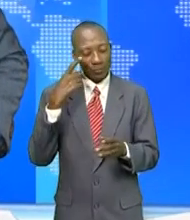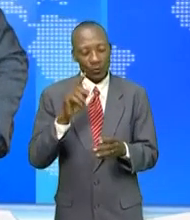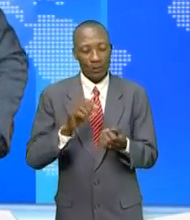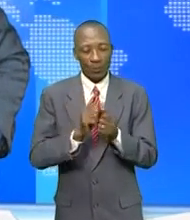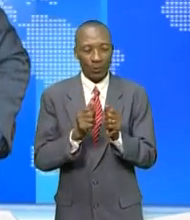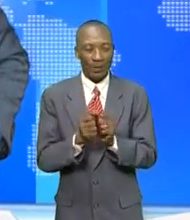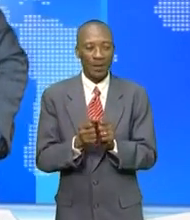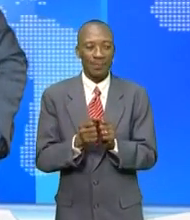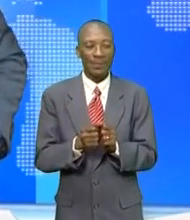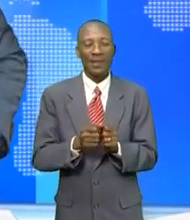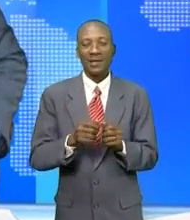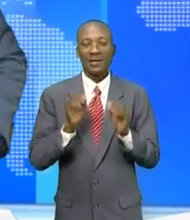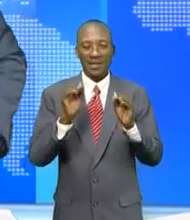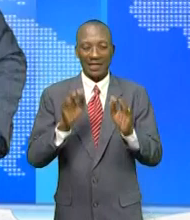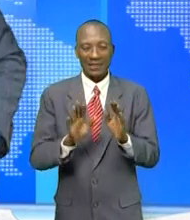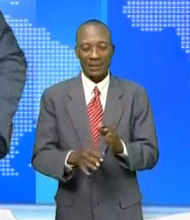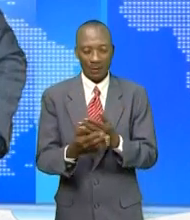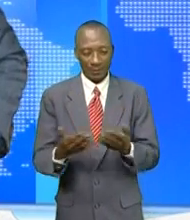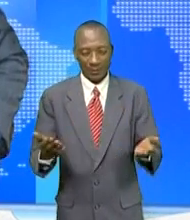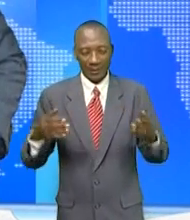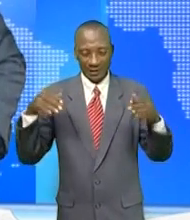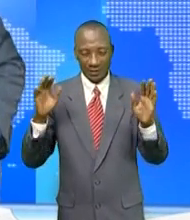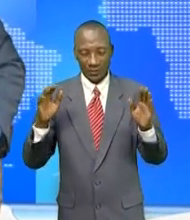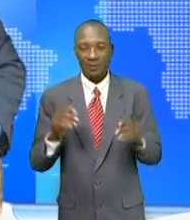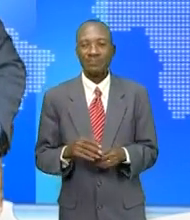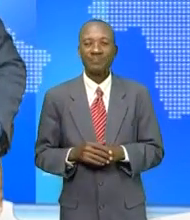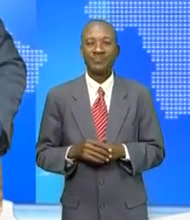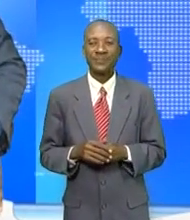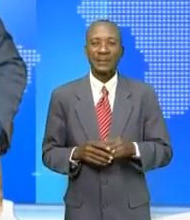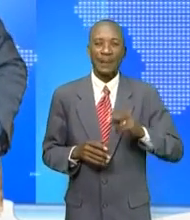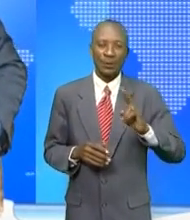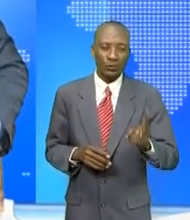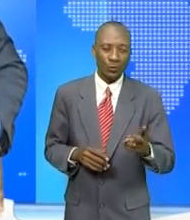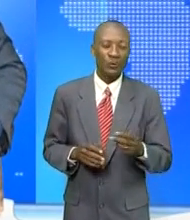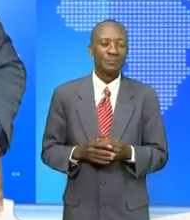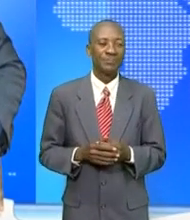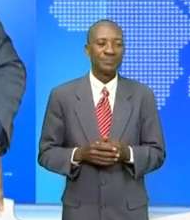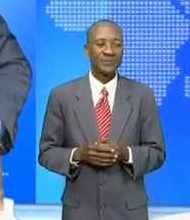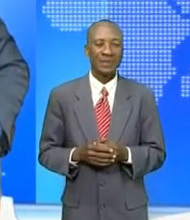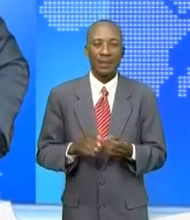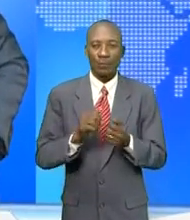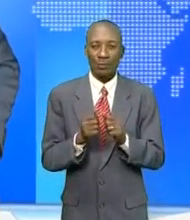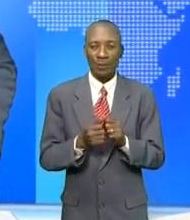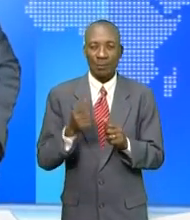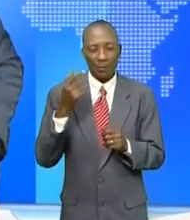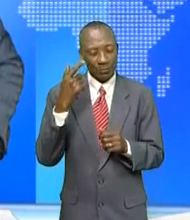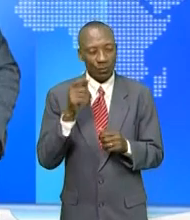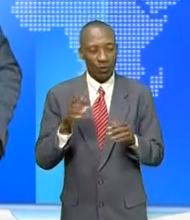dans ce journal. Autre titre, c'est la baisse envisagée du prix des billets d'avion à l'intérieur du